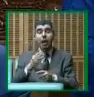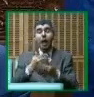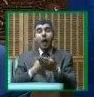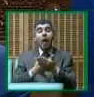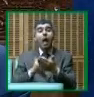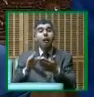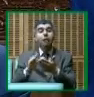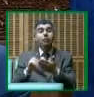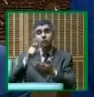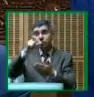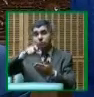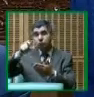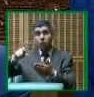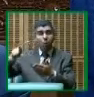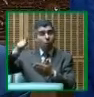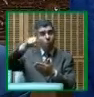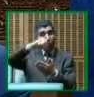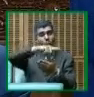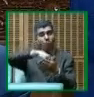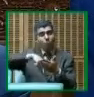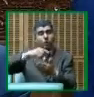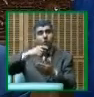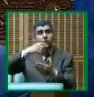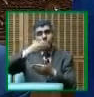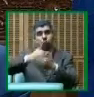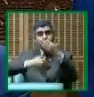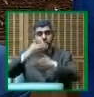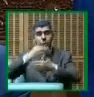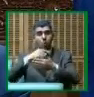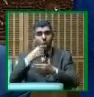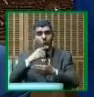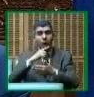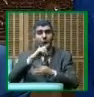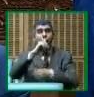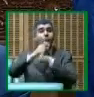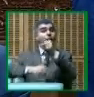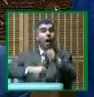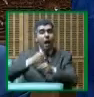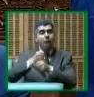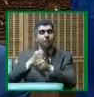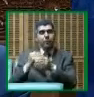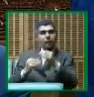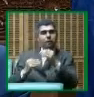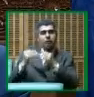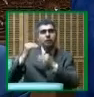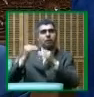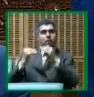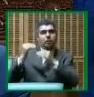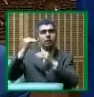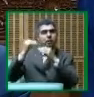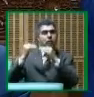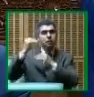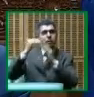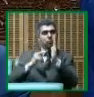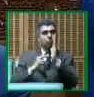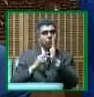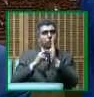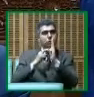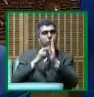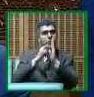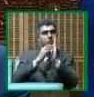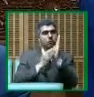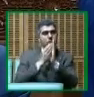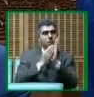30 بناية اللي معنية اليوم. وكنقول لكم كل سنة تزداد هذه